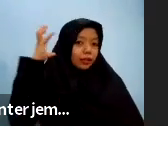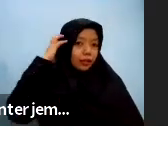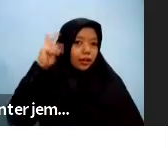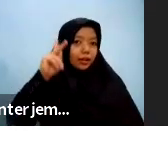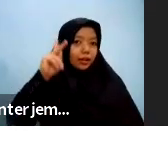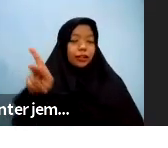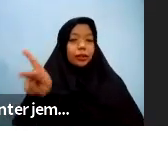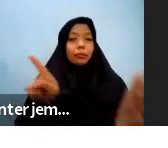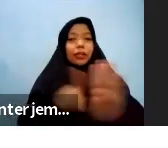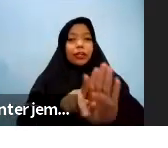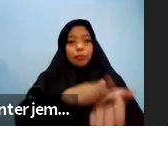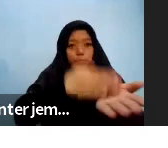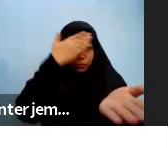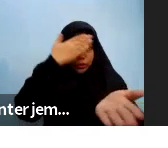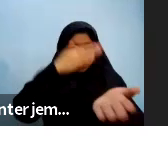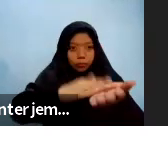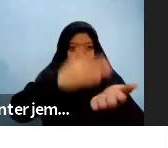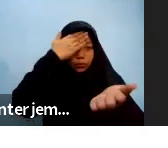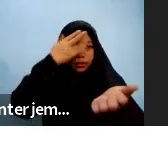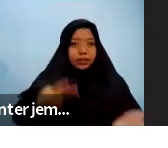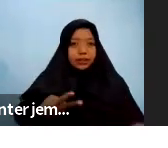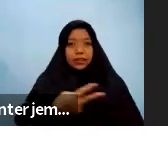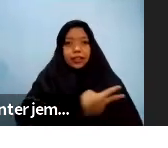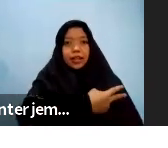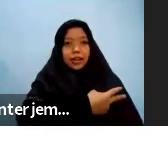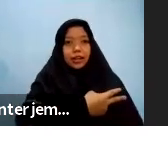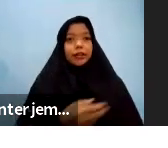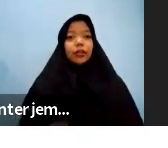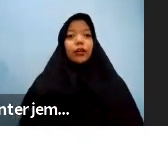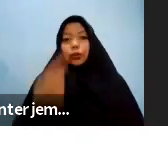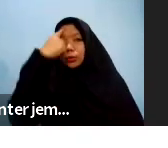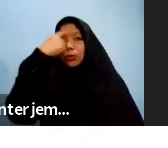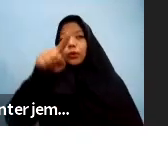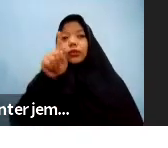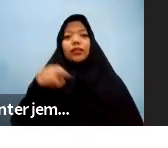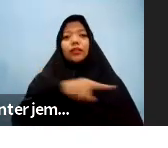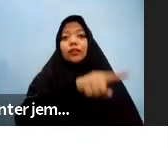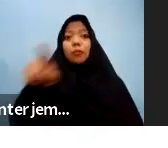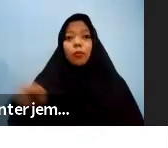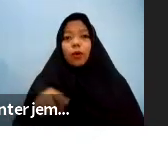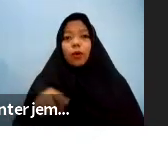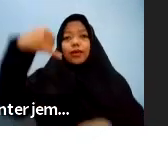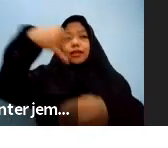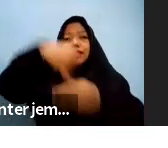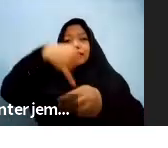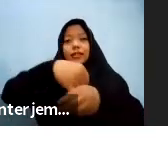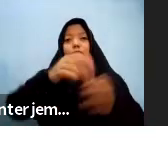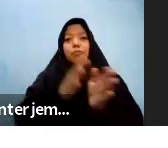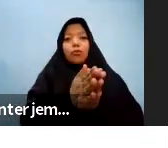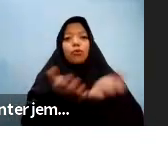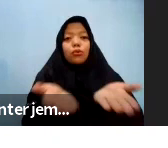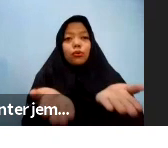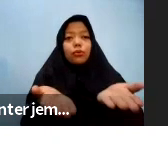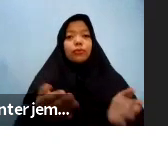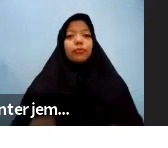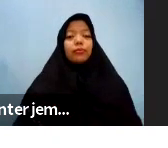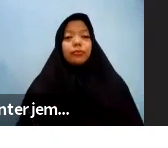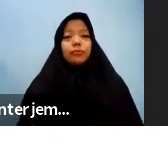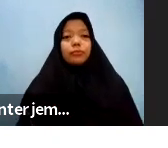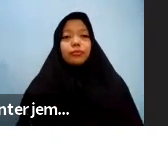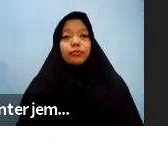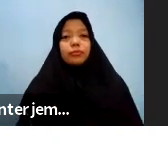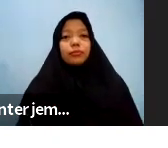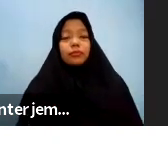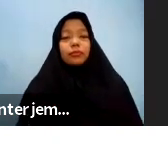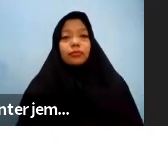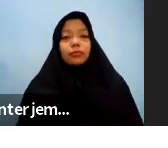jadi dia bisa mendengarkan utuh satu buku ini ada beberapa buku nanti kita lihat bersama audiobook ini